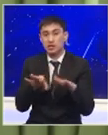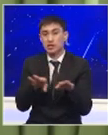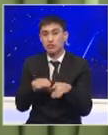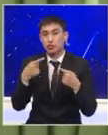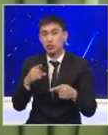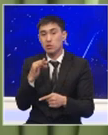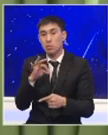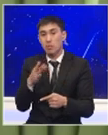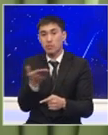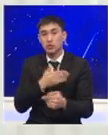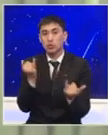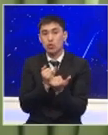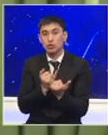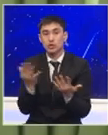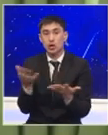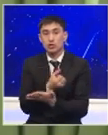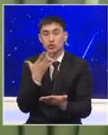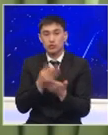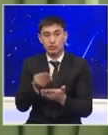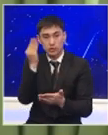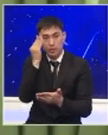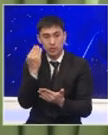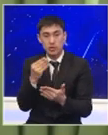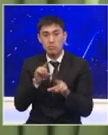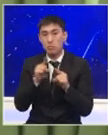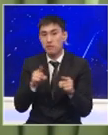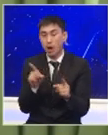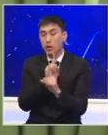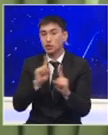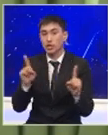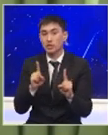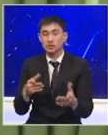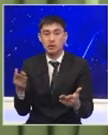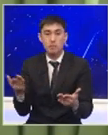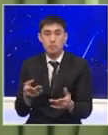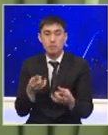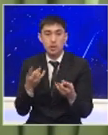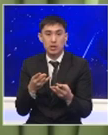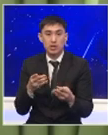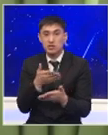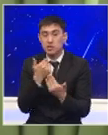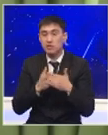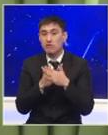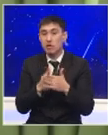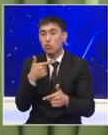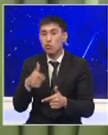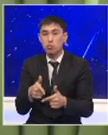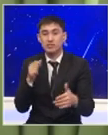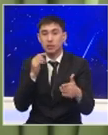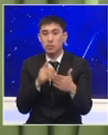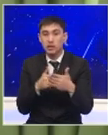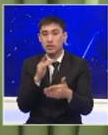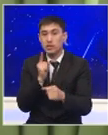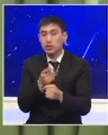с другими и мамами Наш гость нашел свой стиль при этом все его проповеди отличаются мягкостью нет никакого давления грубого запрета